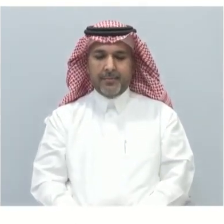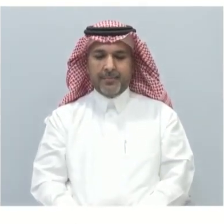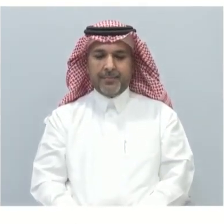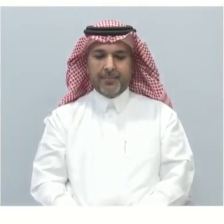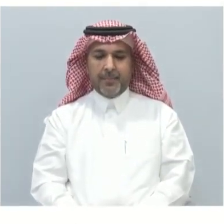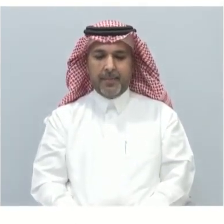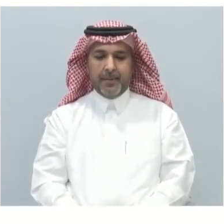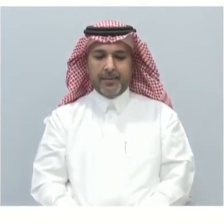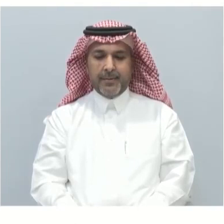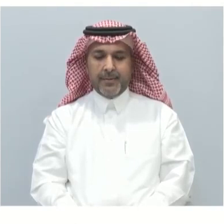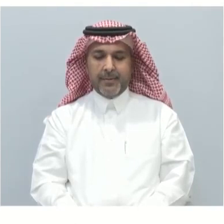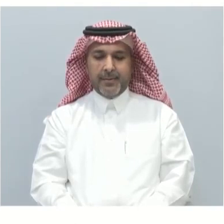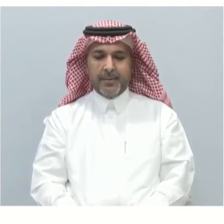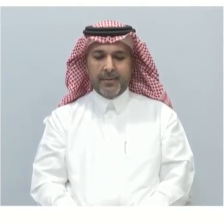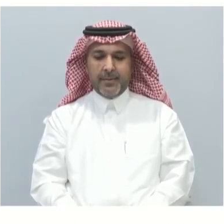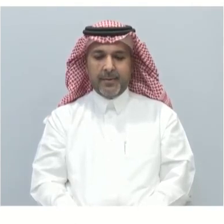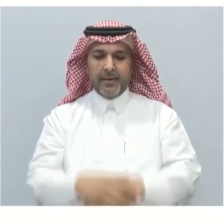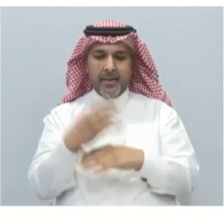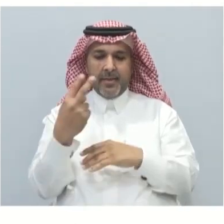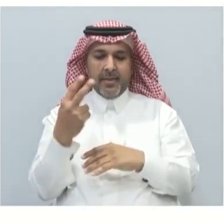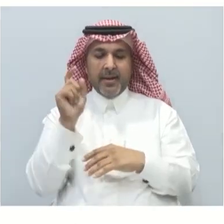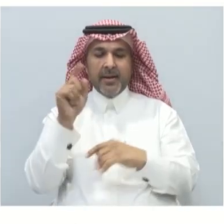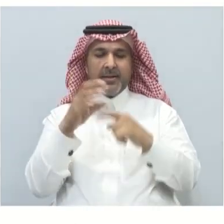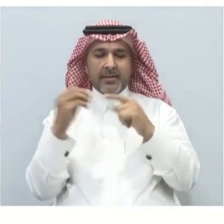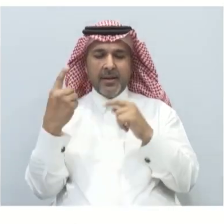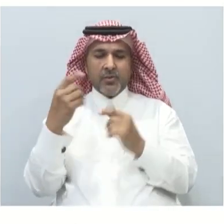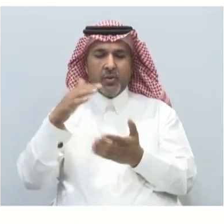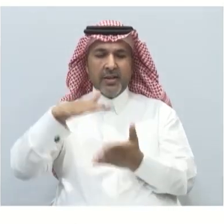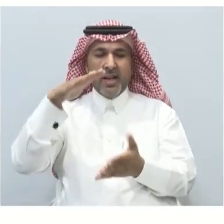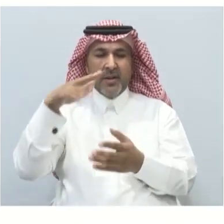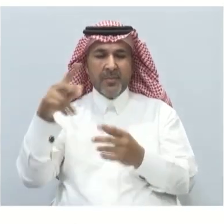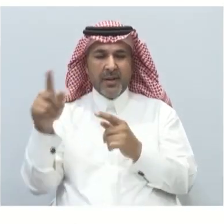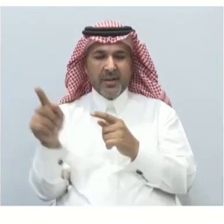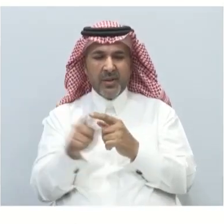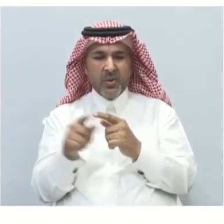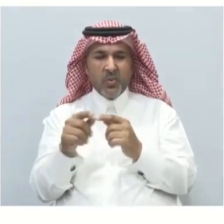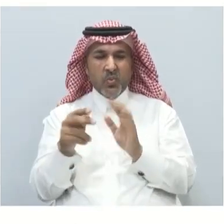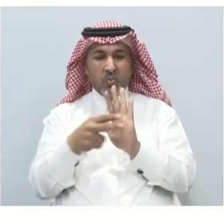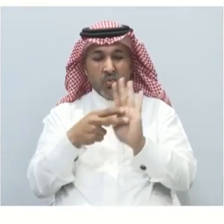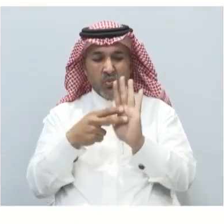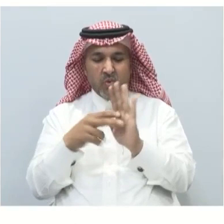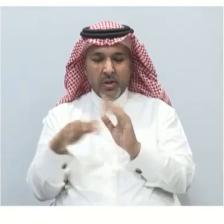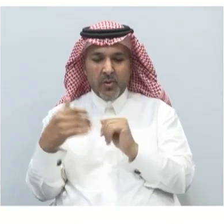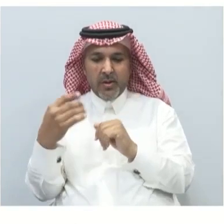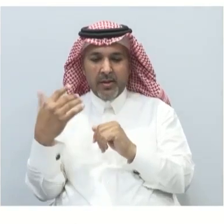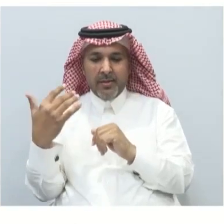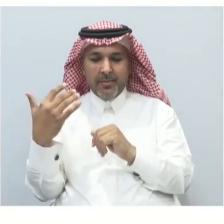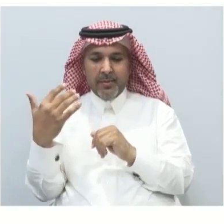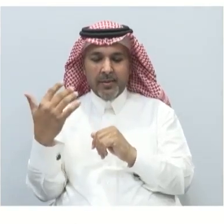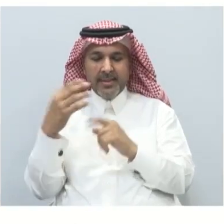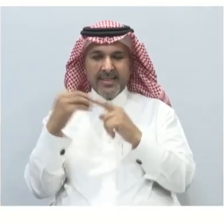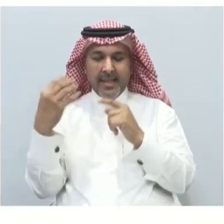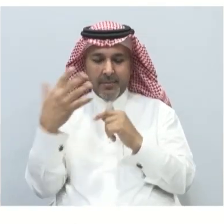وبالتالي انزلها تصير 2 اكس ناقص واح اكبر من او تساوي السالب خ انقل السالب واحد للطرف